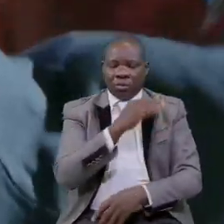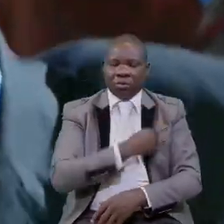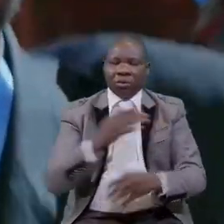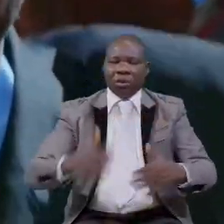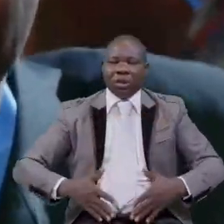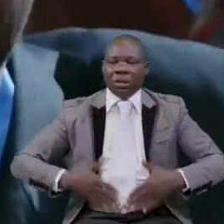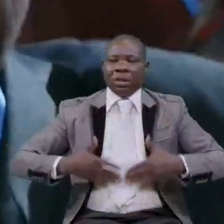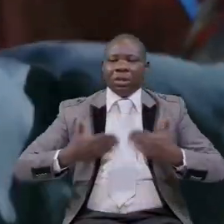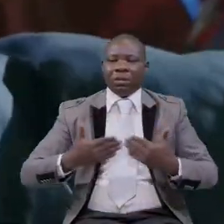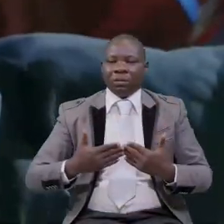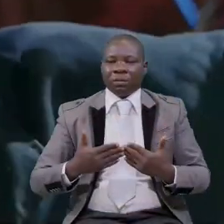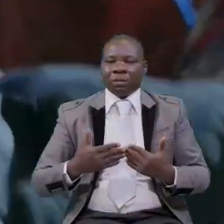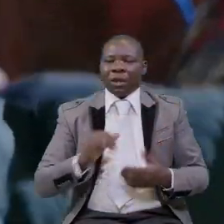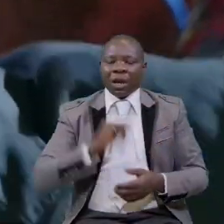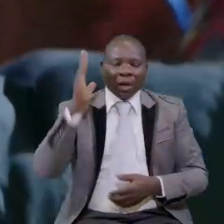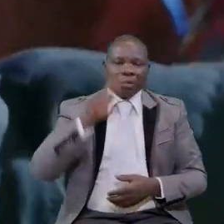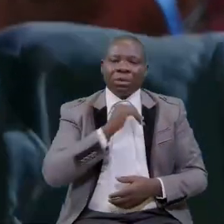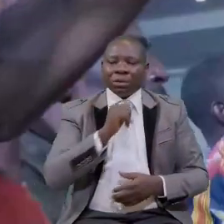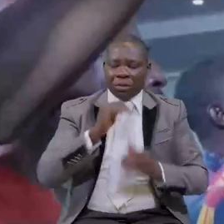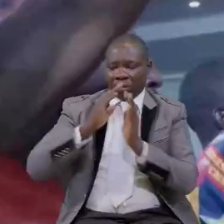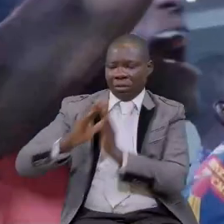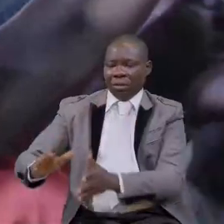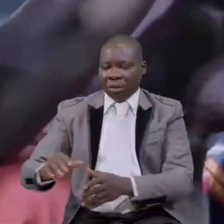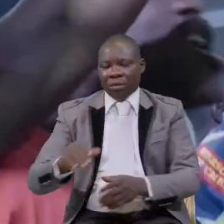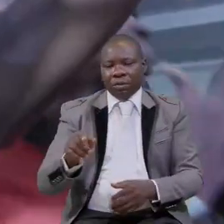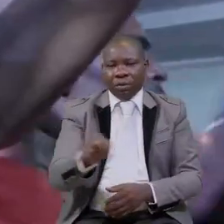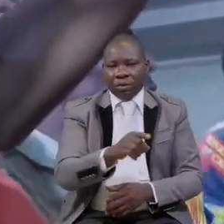vivante, je ne te laisserai point.